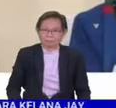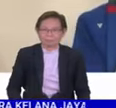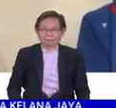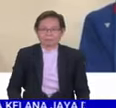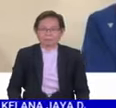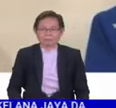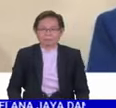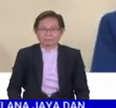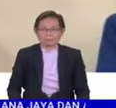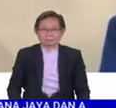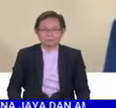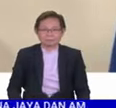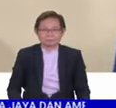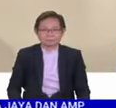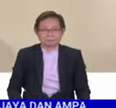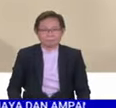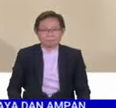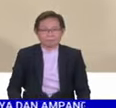Setakat yang